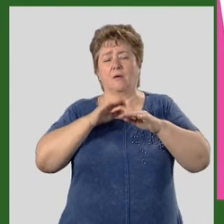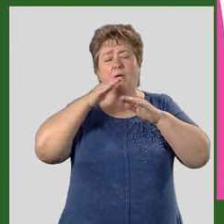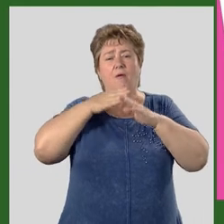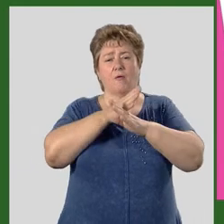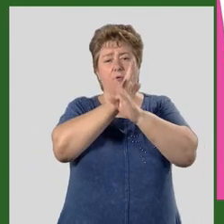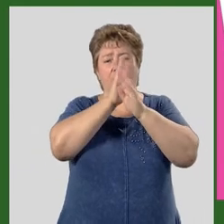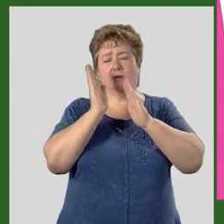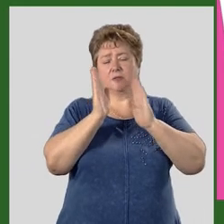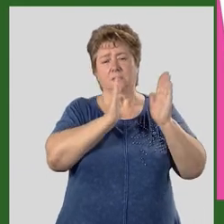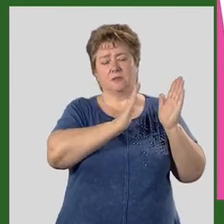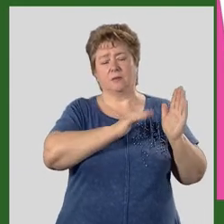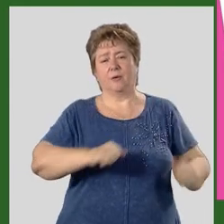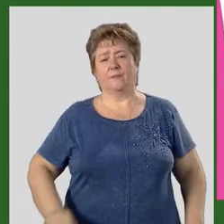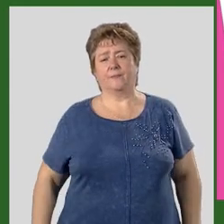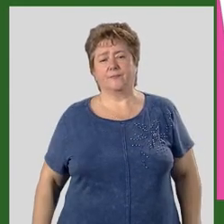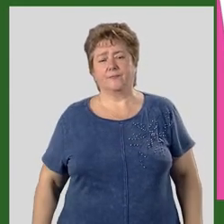горная система.